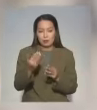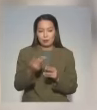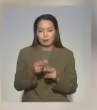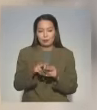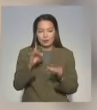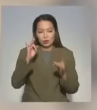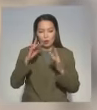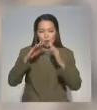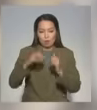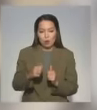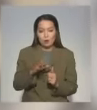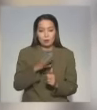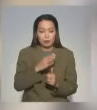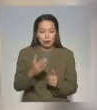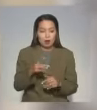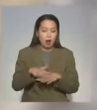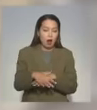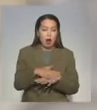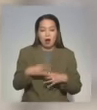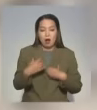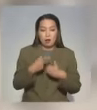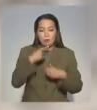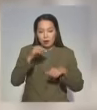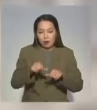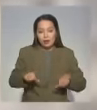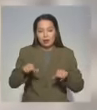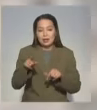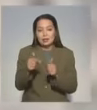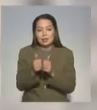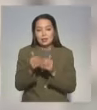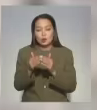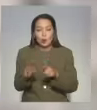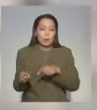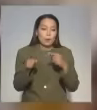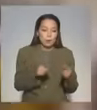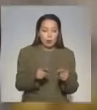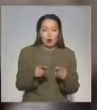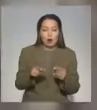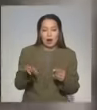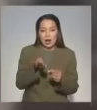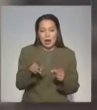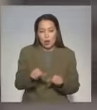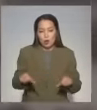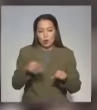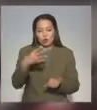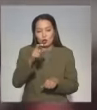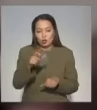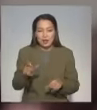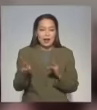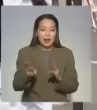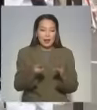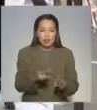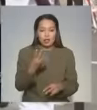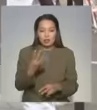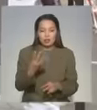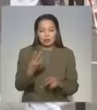рухнуло здание. Начался ажиотаж. Полиция эвакуировала жителей соседних домов и перекрыла район. Около 40 человек получили ранения. Четверо